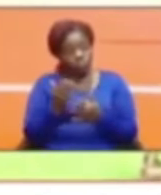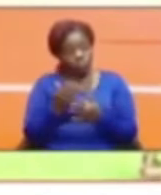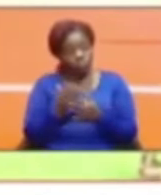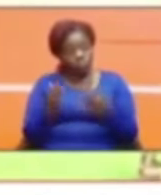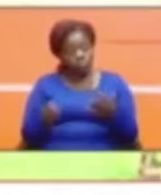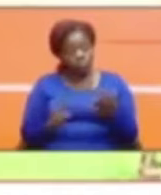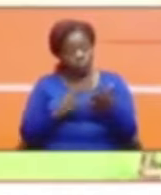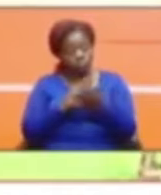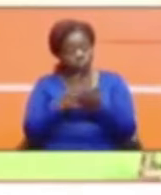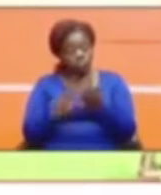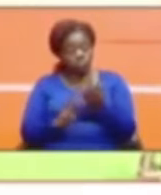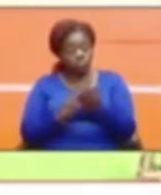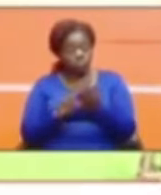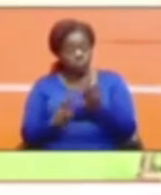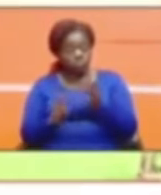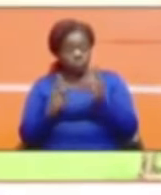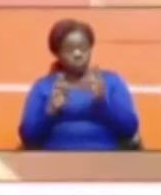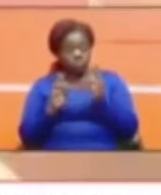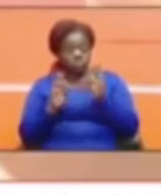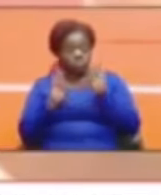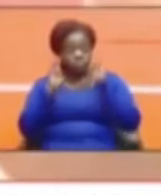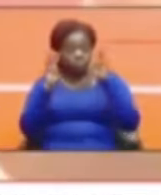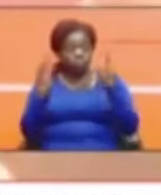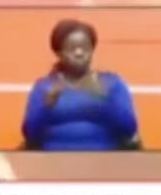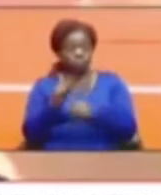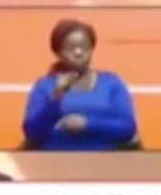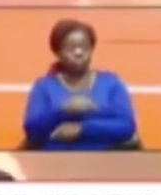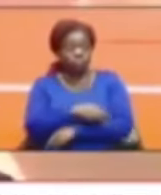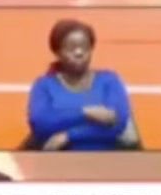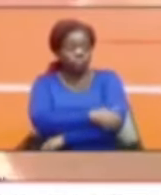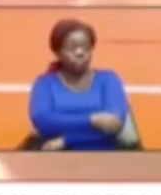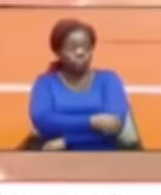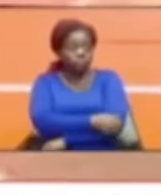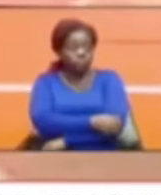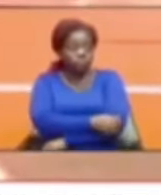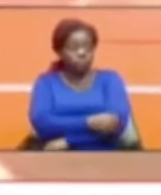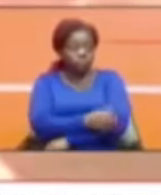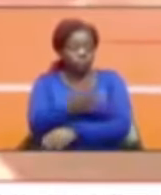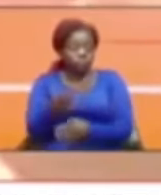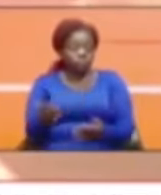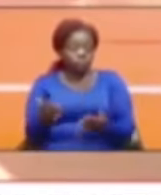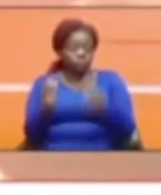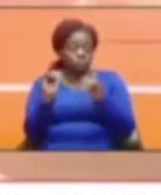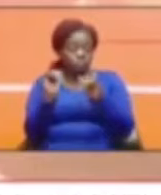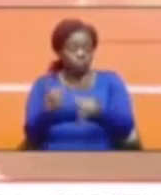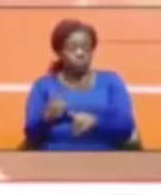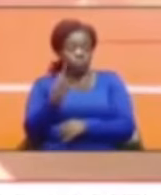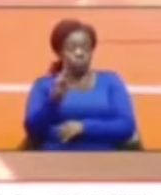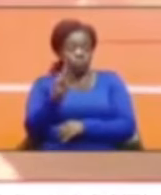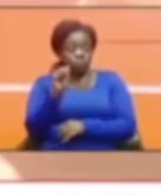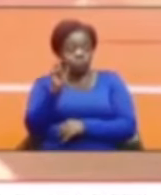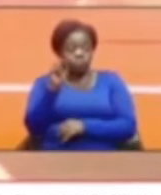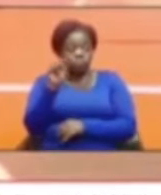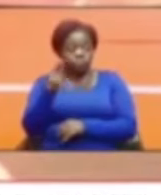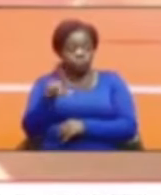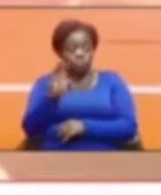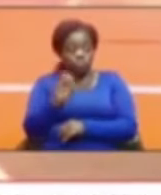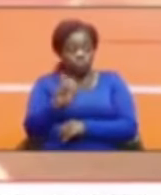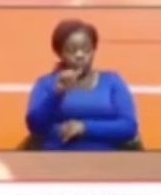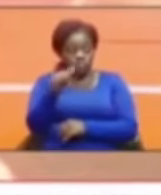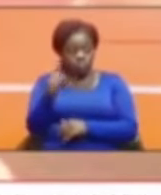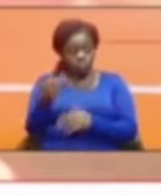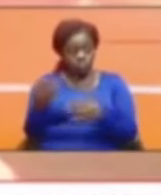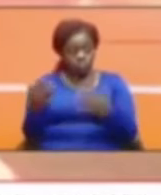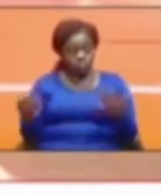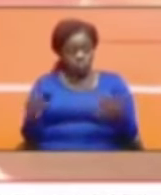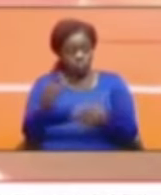eddaame ate bo bennyini era bye balina. Oli ali awalina ewuwe oli abeera kikintale waliwo tata